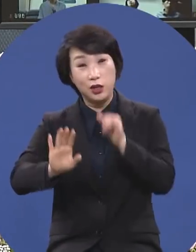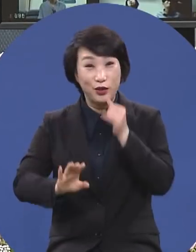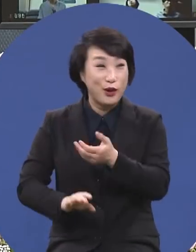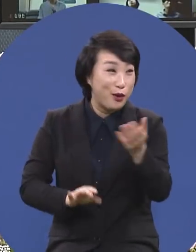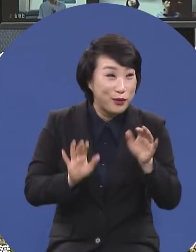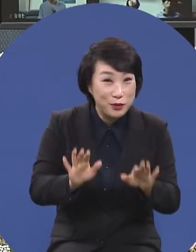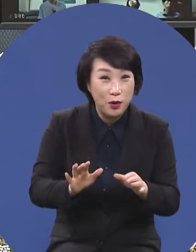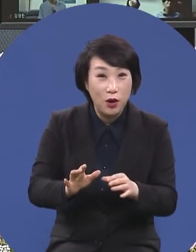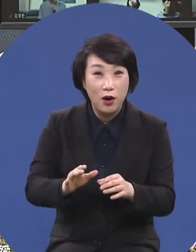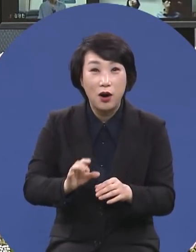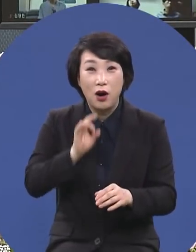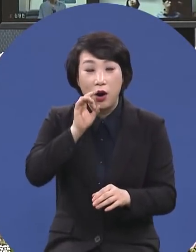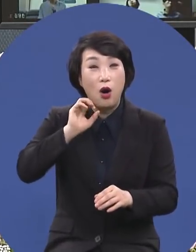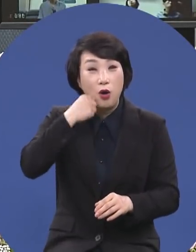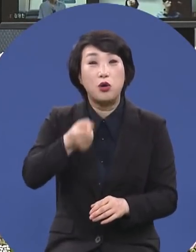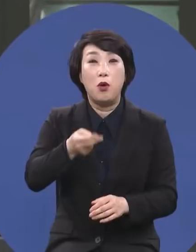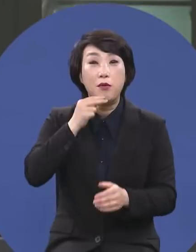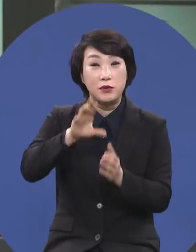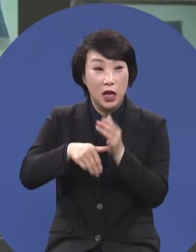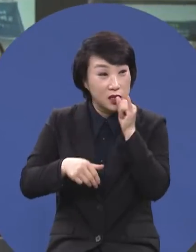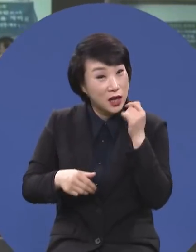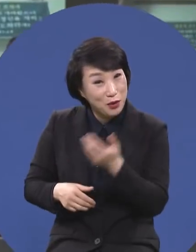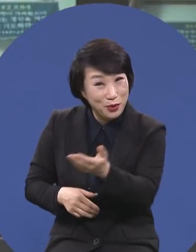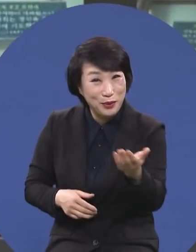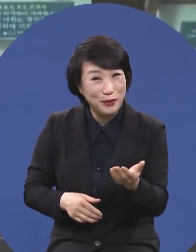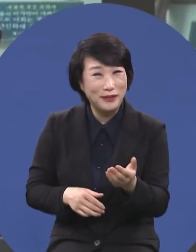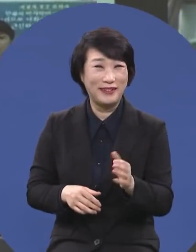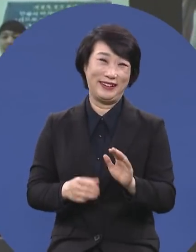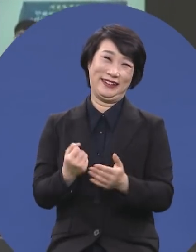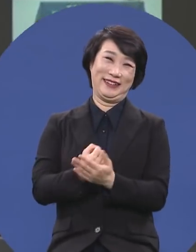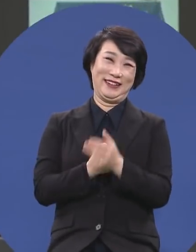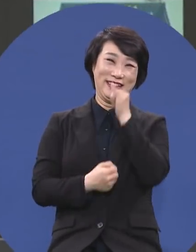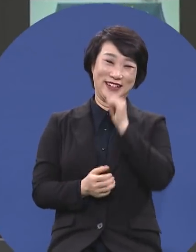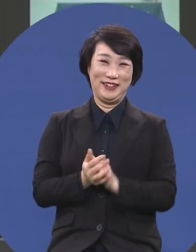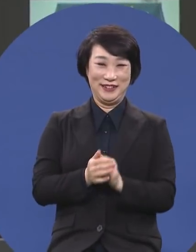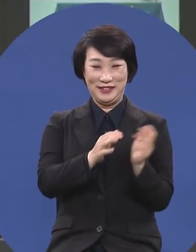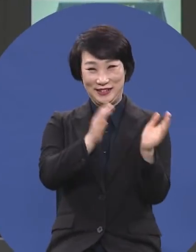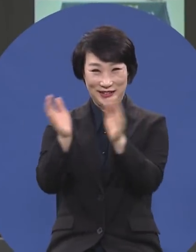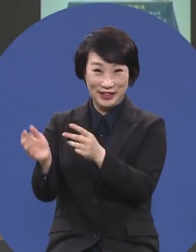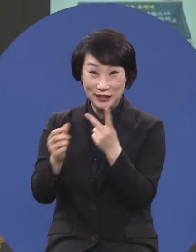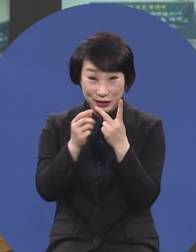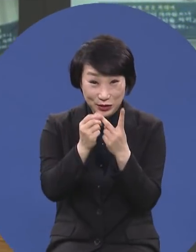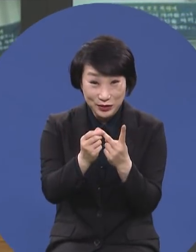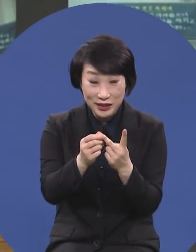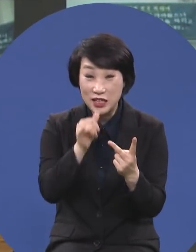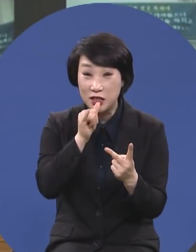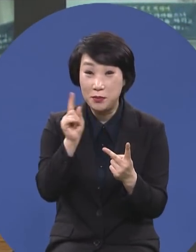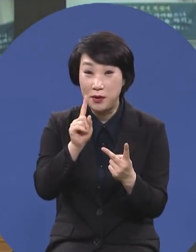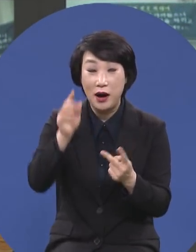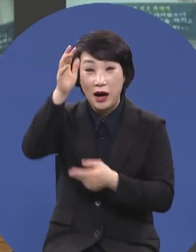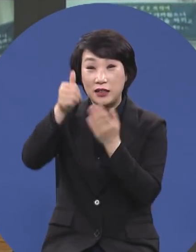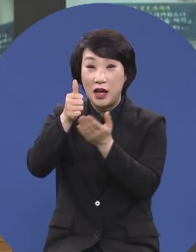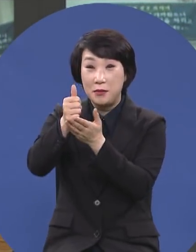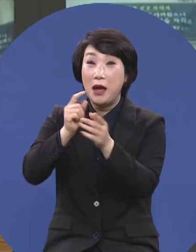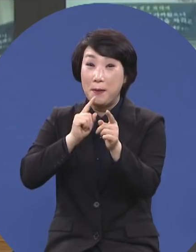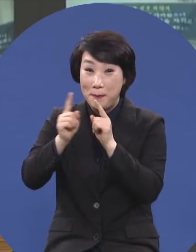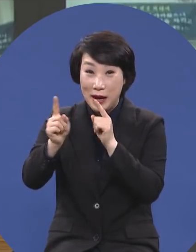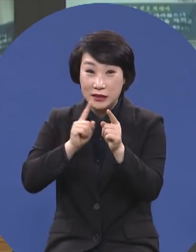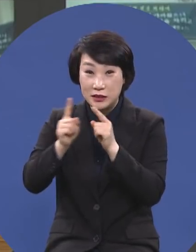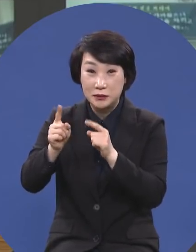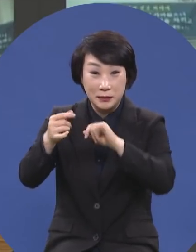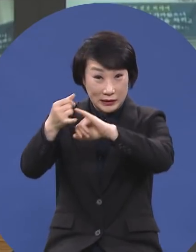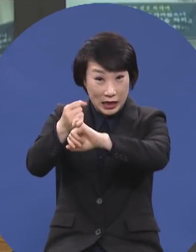안 어려울 때가 있어. 어느 때나. 여러분 보세요. 또 하나는 뭐냐? 하나님이 하신